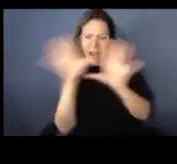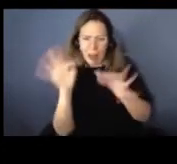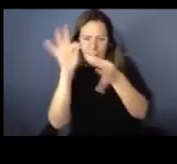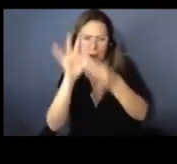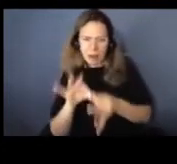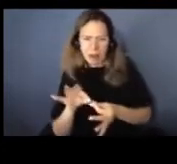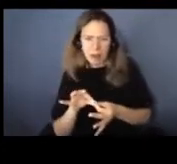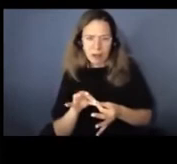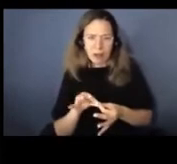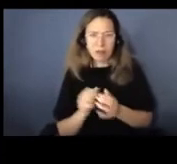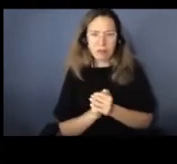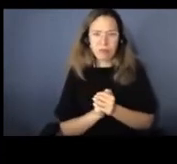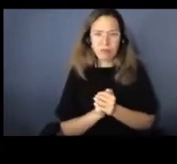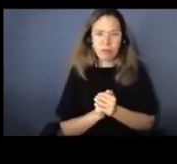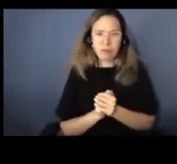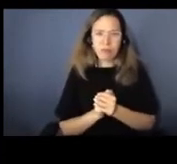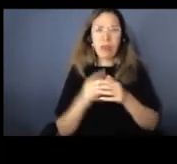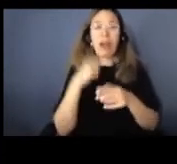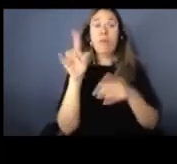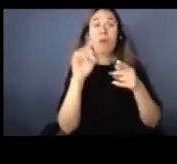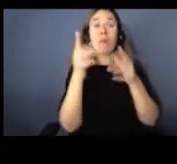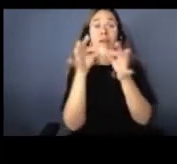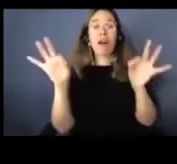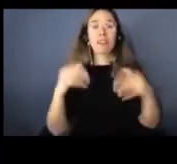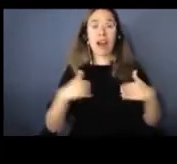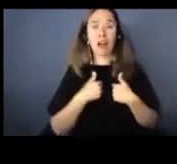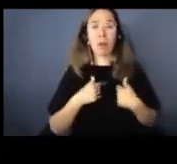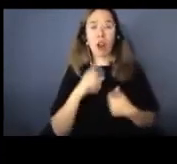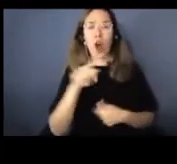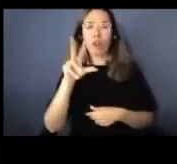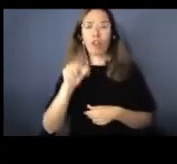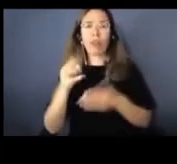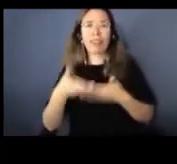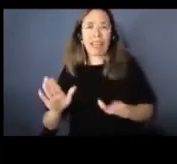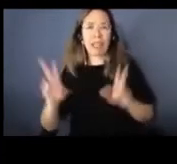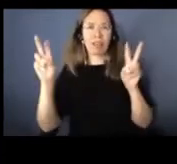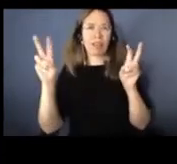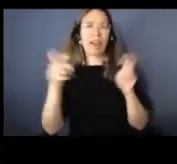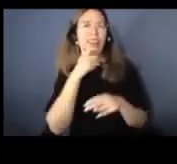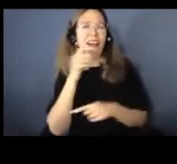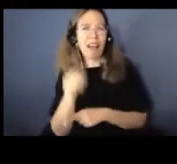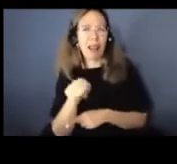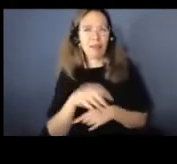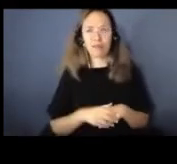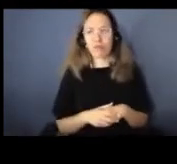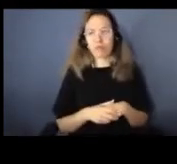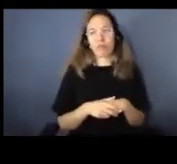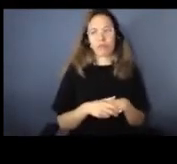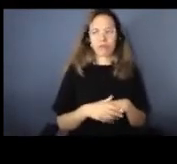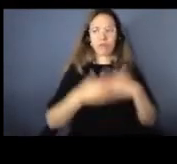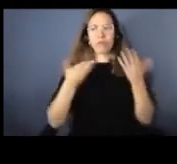« animals are not things ». Donc, les animaux ne sont pas des choses. Donc là où certaines personnes